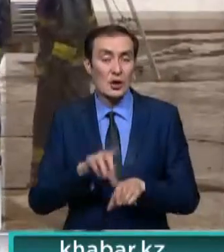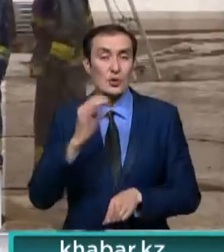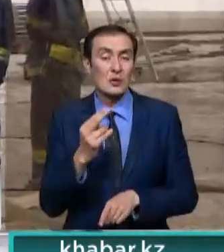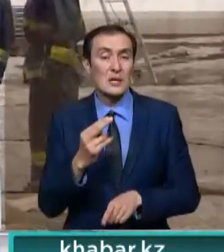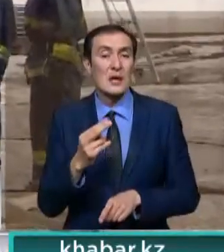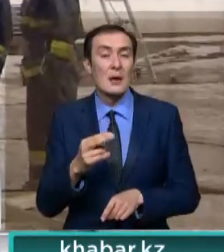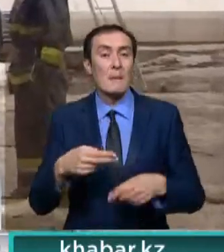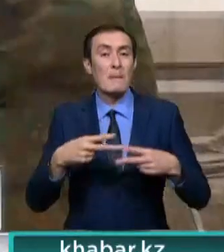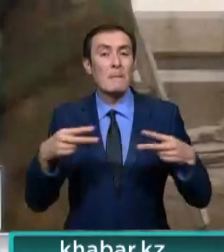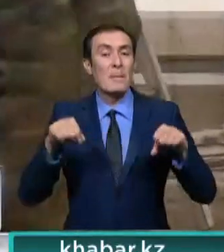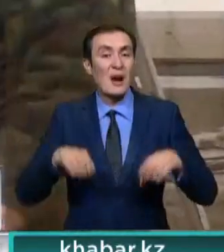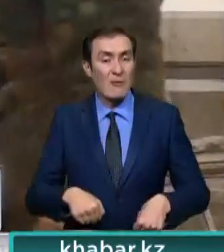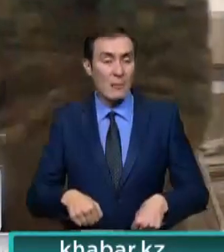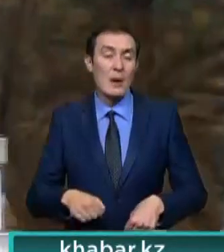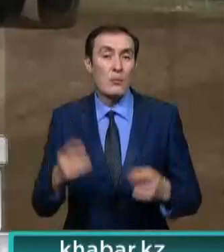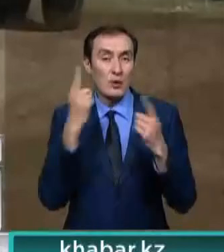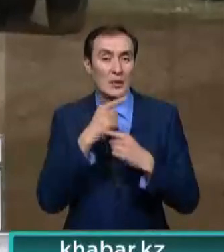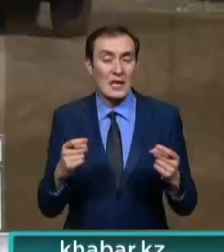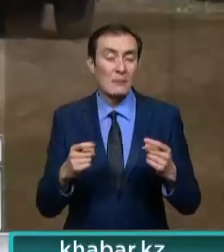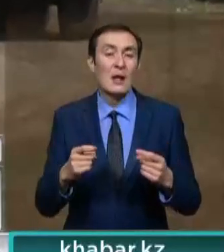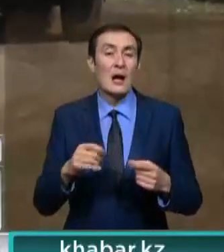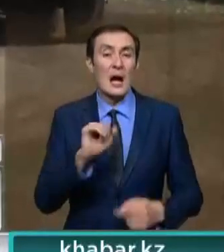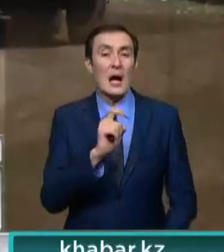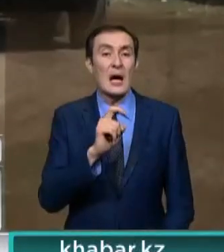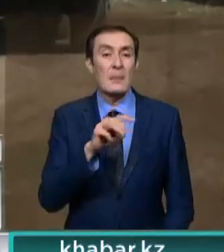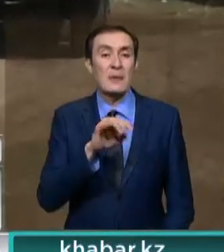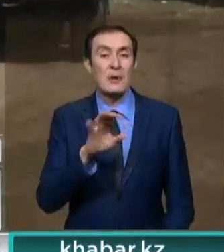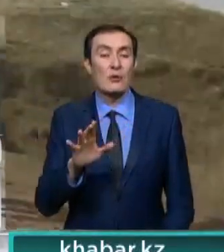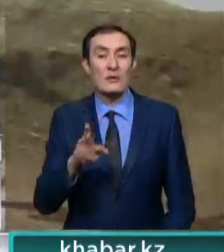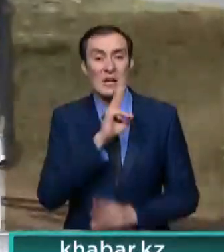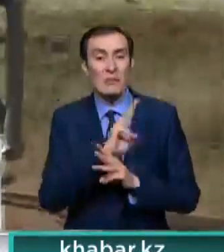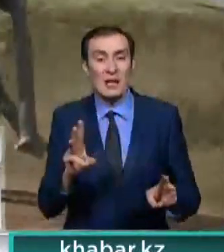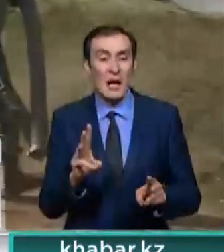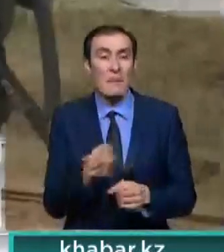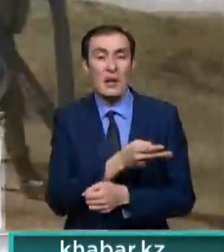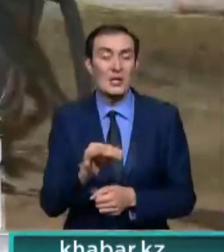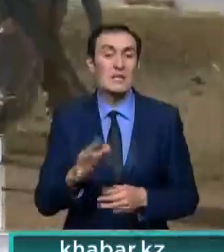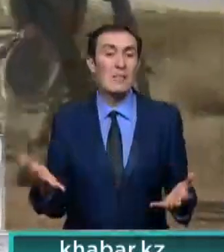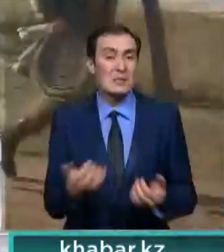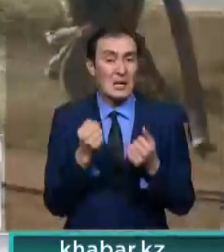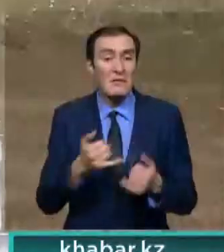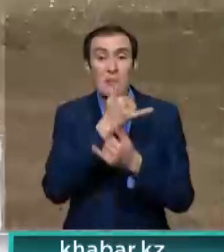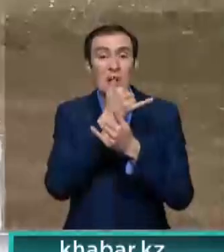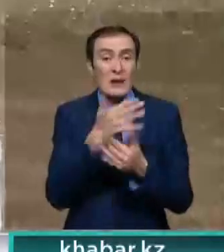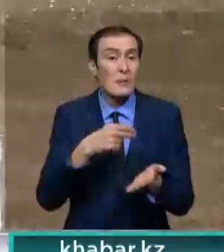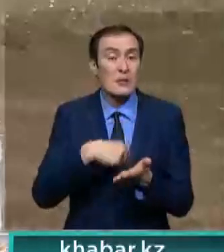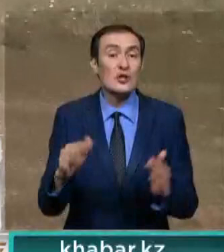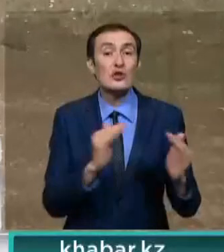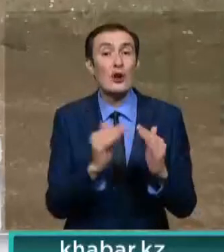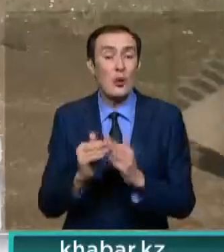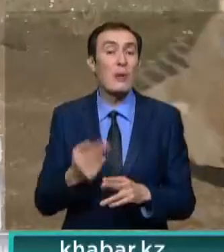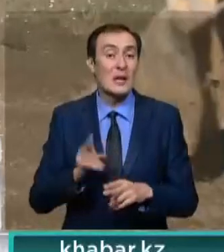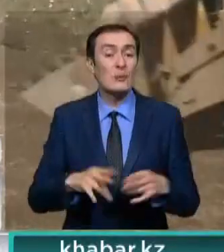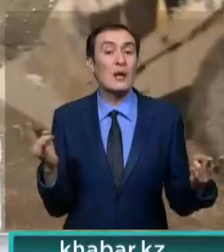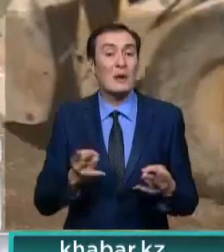по социальным привилегиям. По данным Жамбыла Ахметбекова, зарплата пожарных и спасателей не позволяет им приобрести